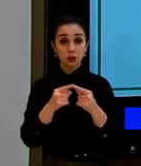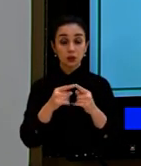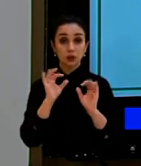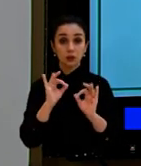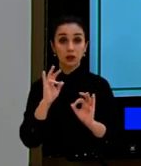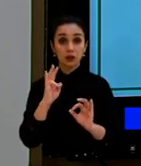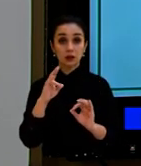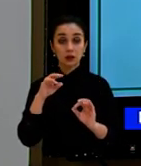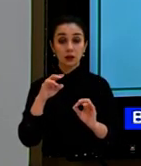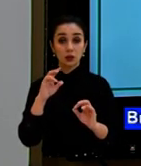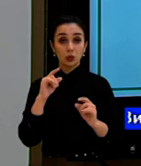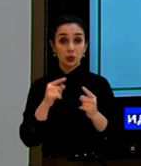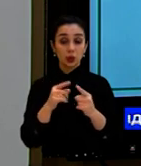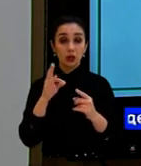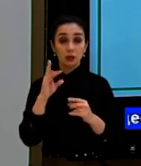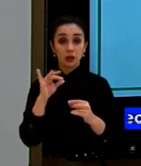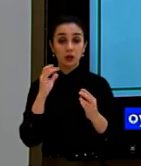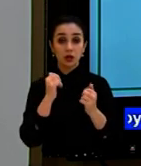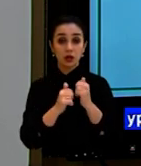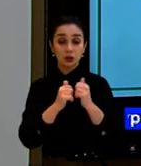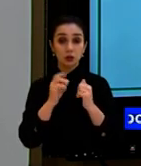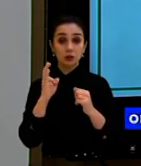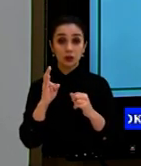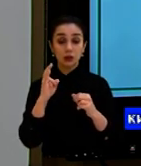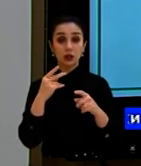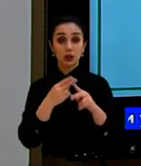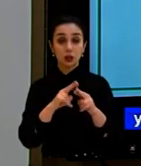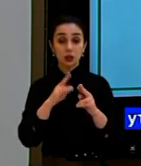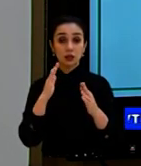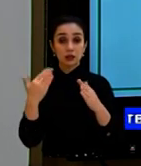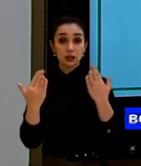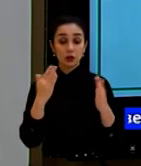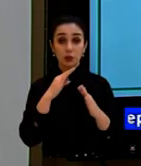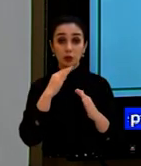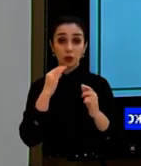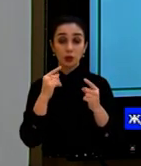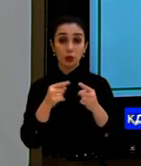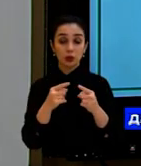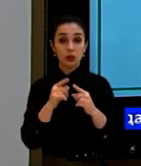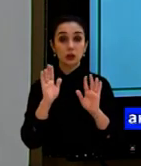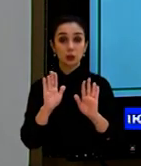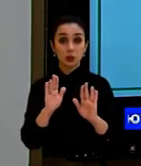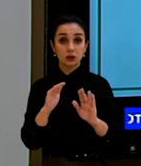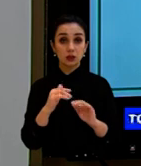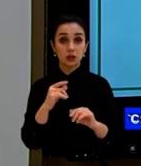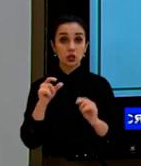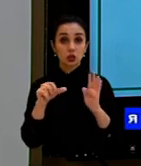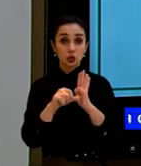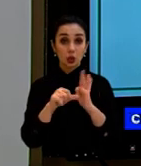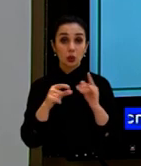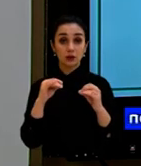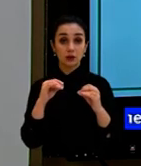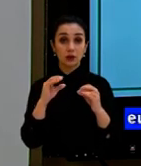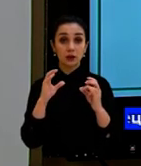правильного n-угольника при каждом значении n. n – сторона многоугольника, то есть